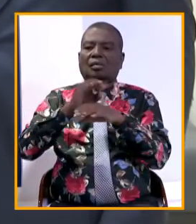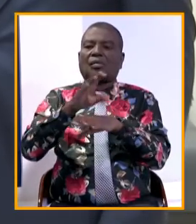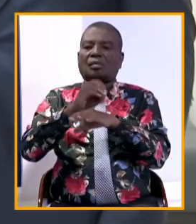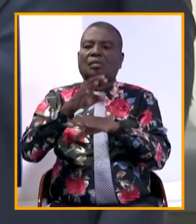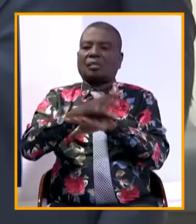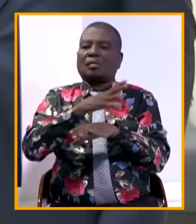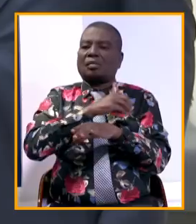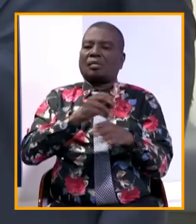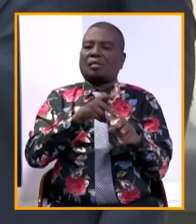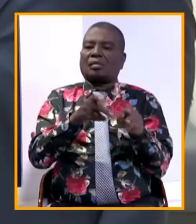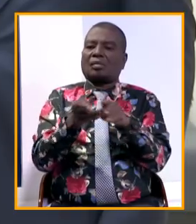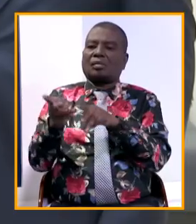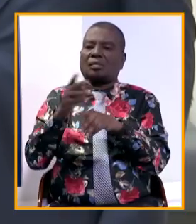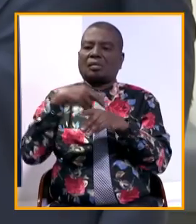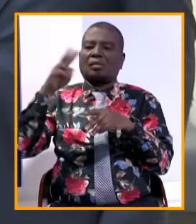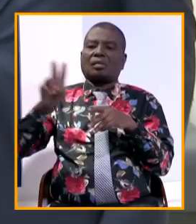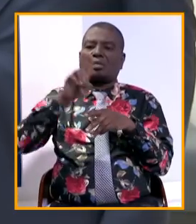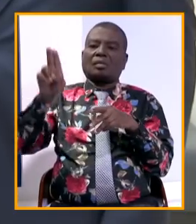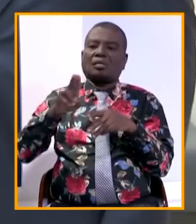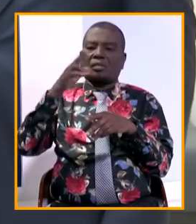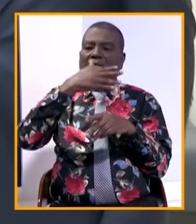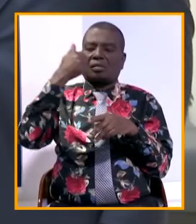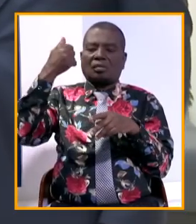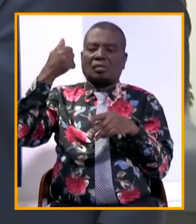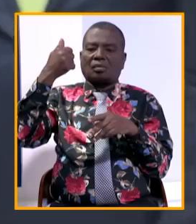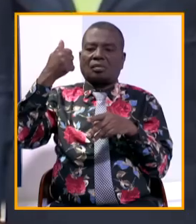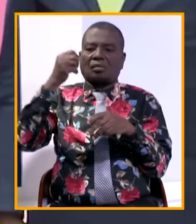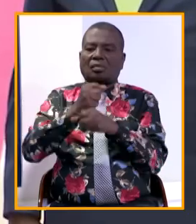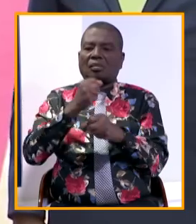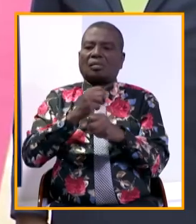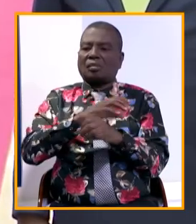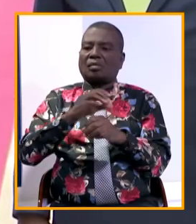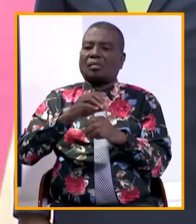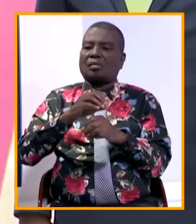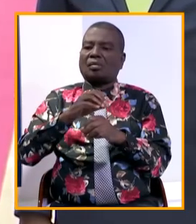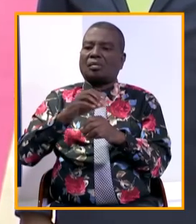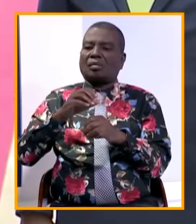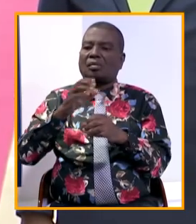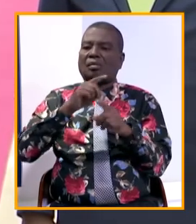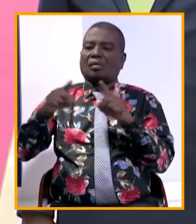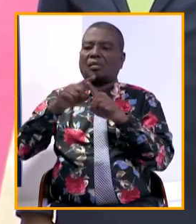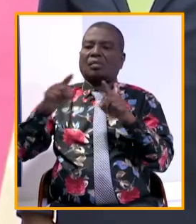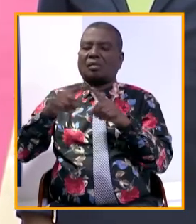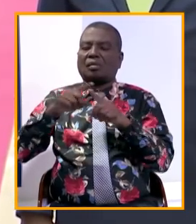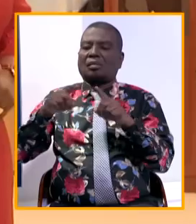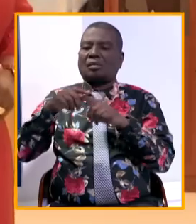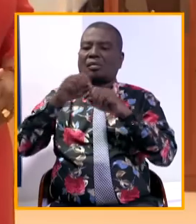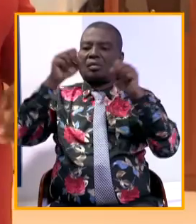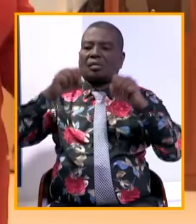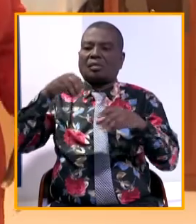pistes qui seront utiles pour mieux redynamiser nos différentes structures dans les pays